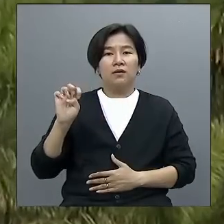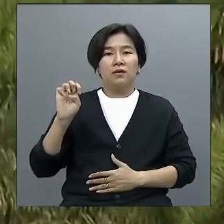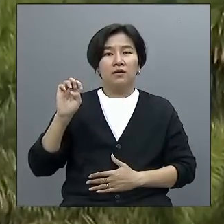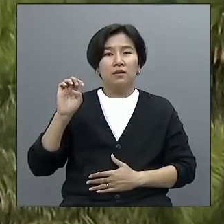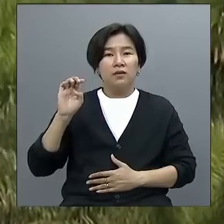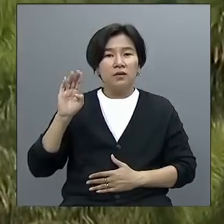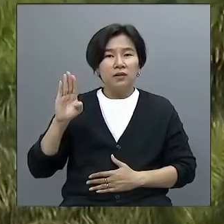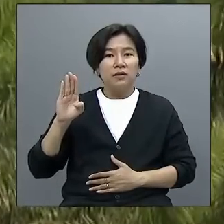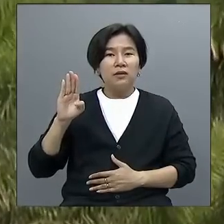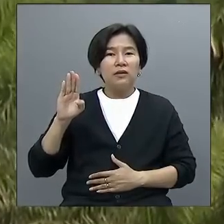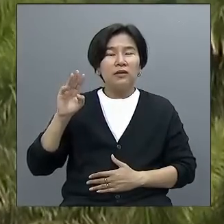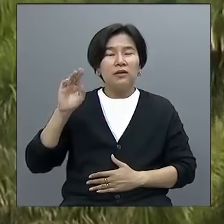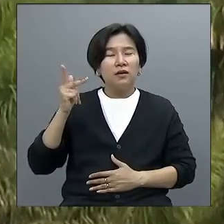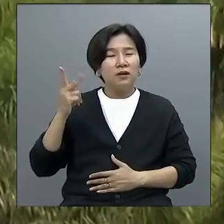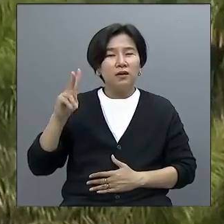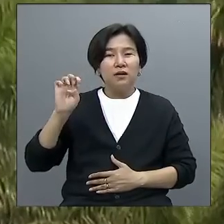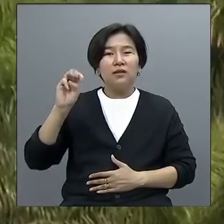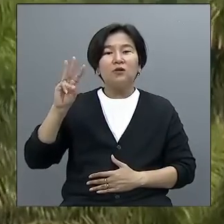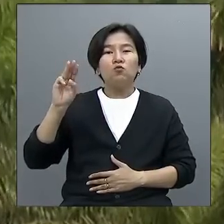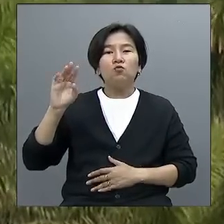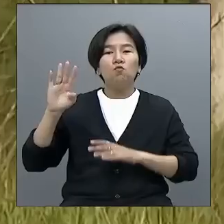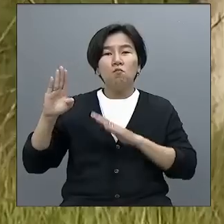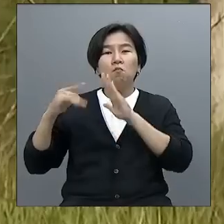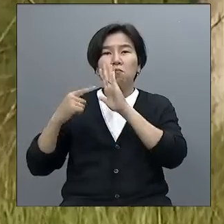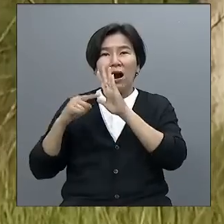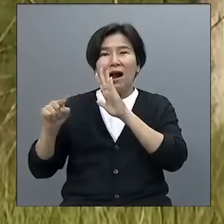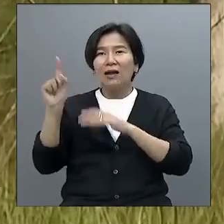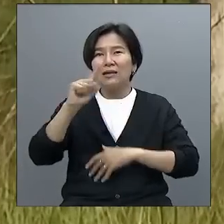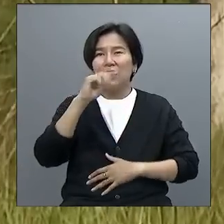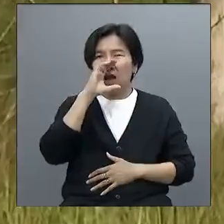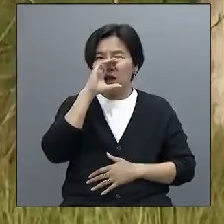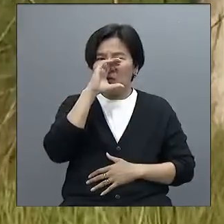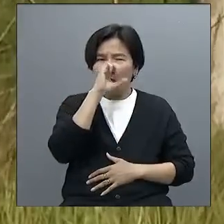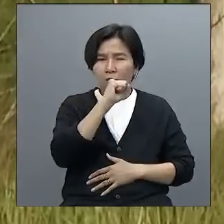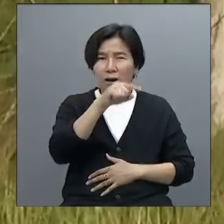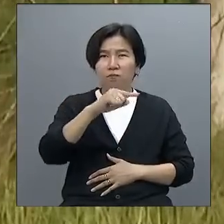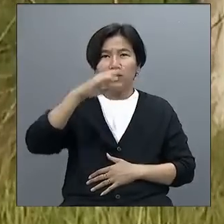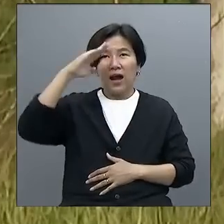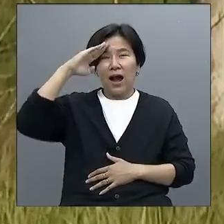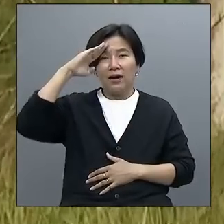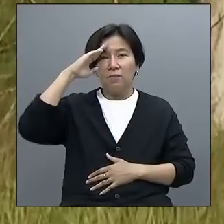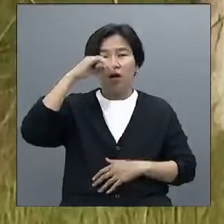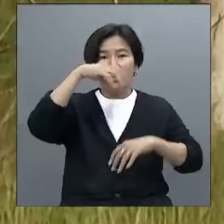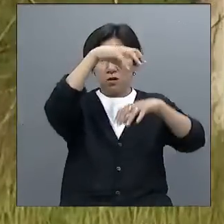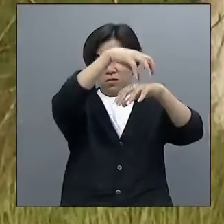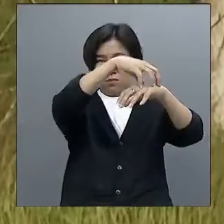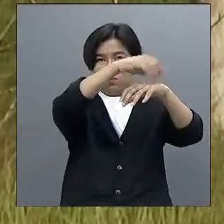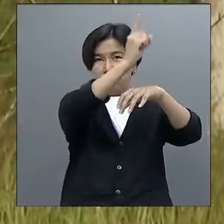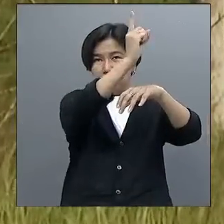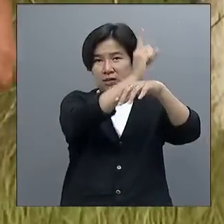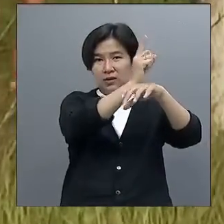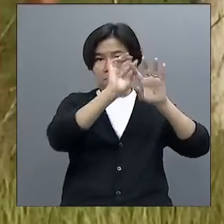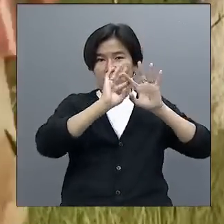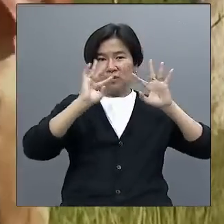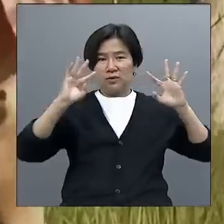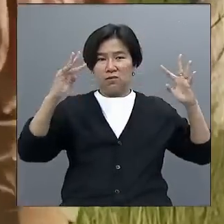ดังกล่าวอาจจะเป็นฐานทัพลับทางทหารค่ะเพราะว่ามีเสาสัญญาณนะคะถูกล้อมรั้วแล้ว